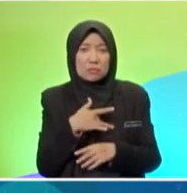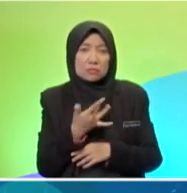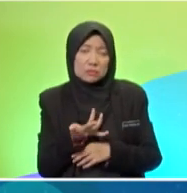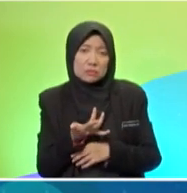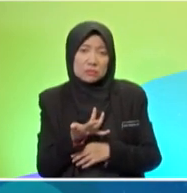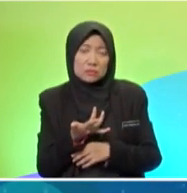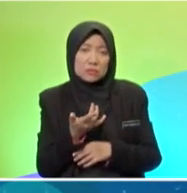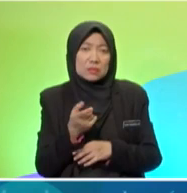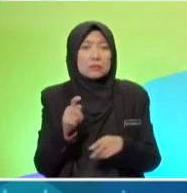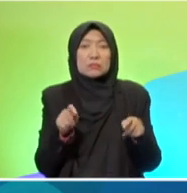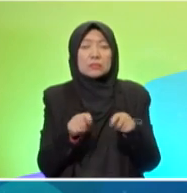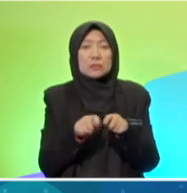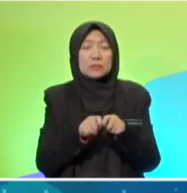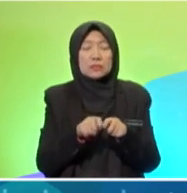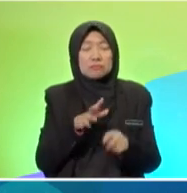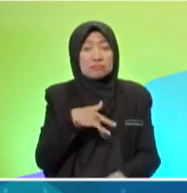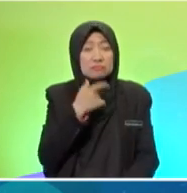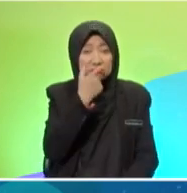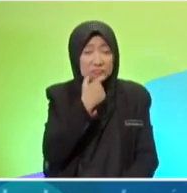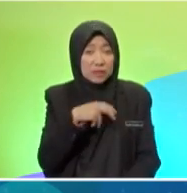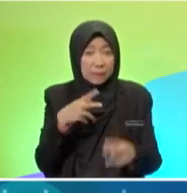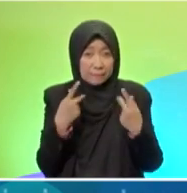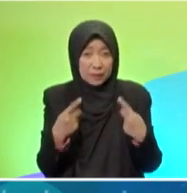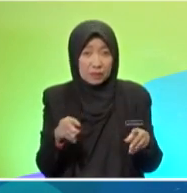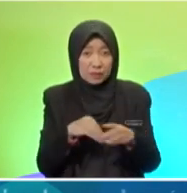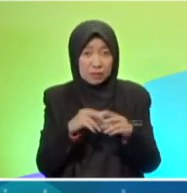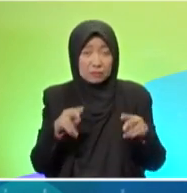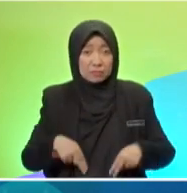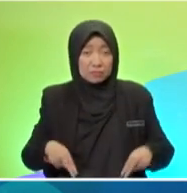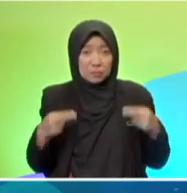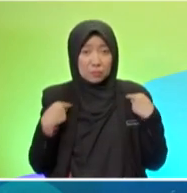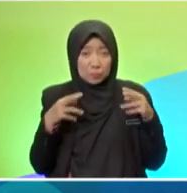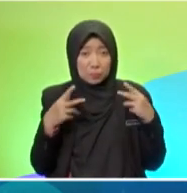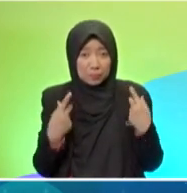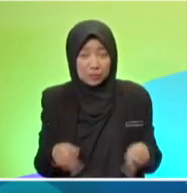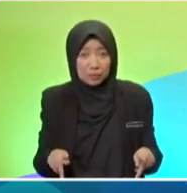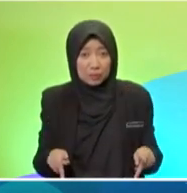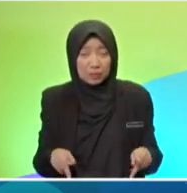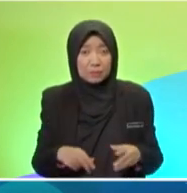seperti Murung rasa sangat sedih dalam kehidupan Dia pernah tahu